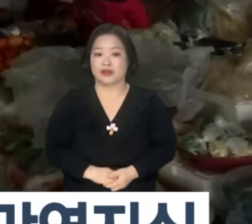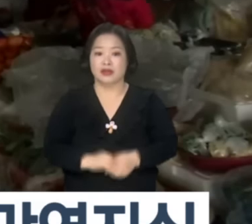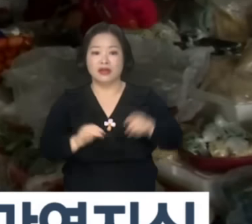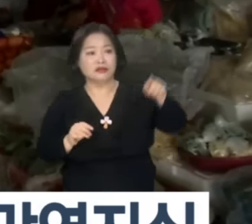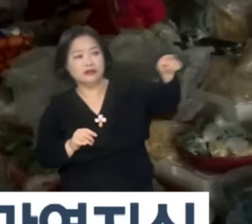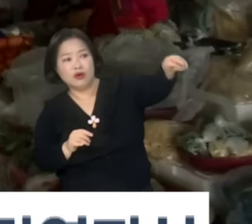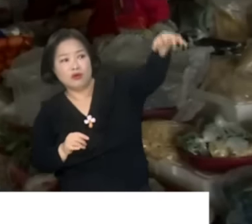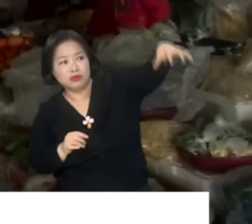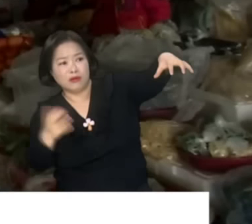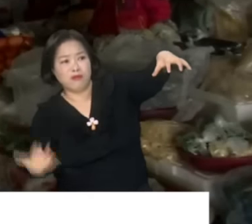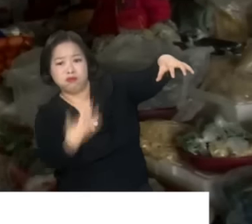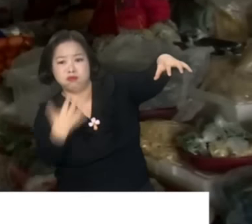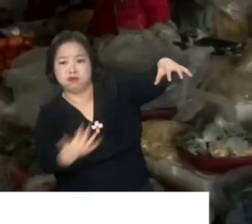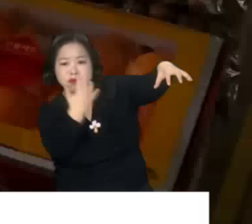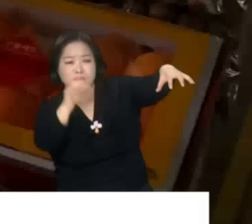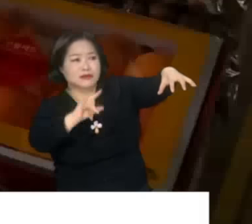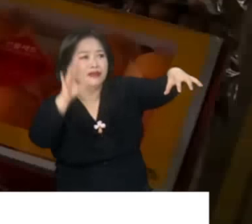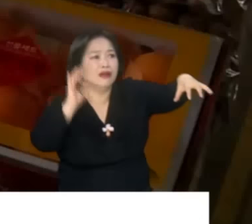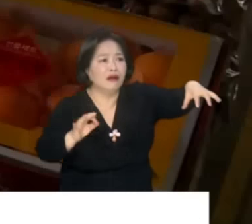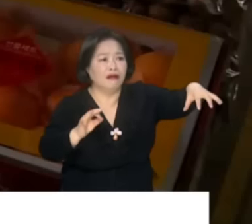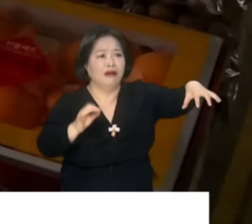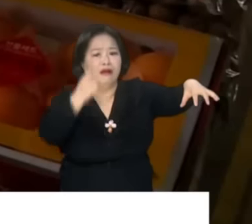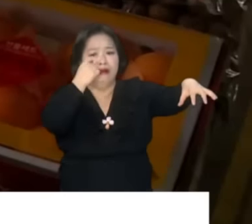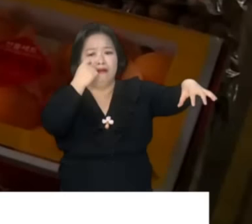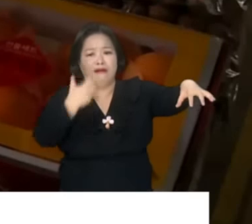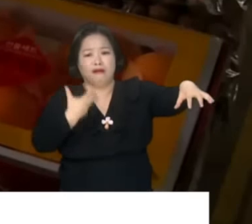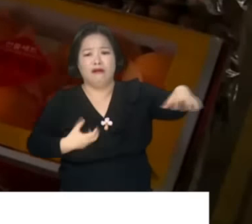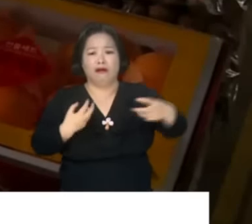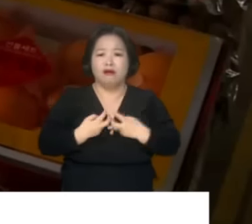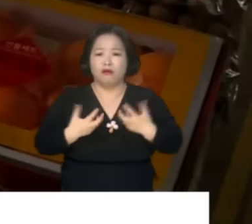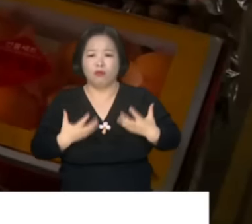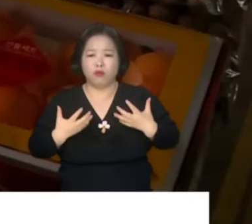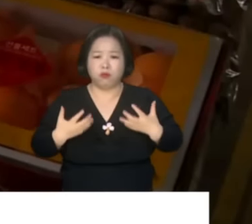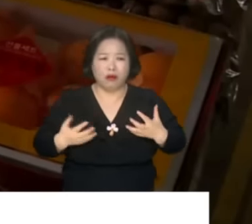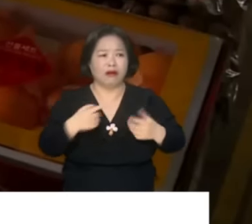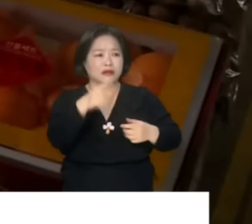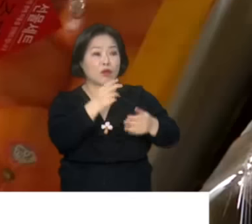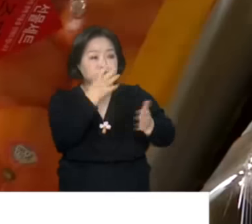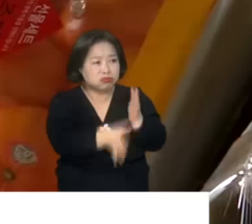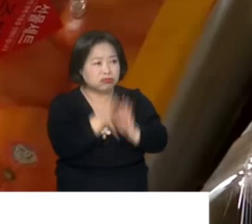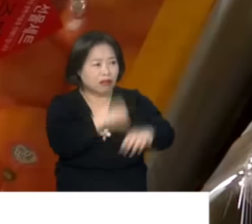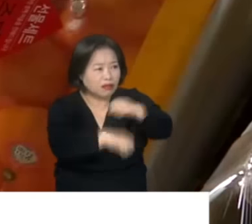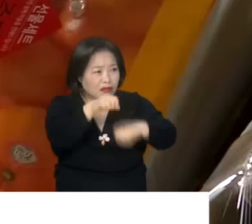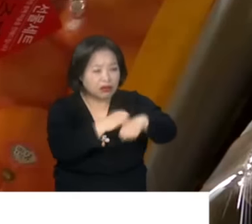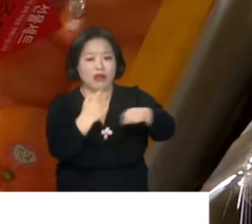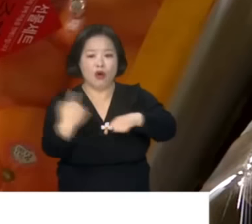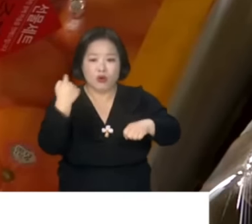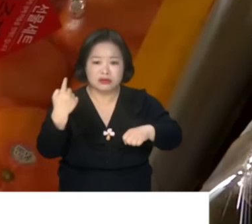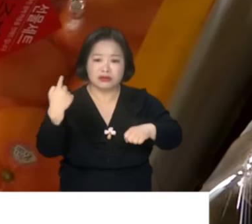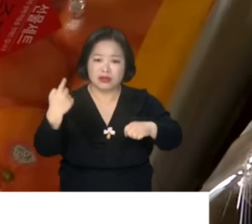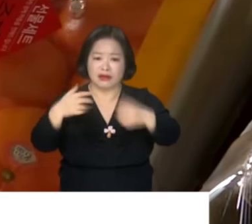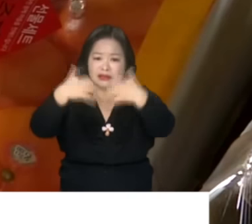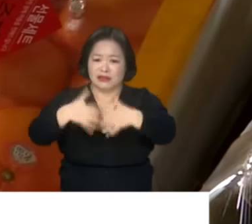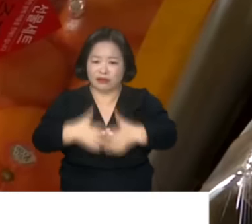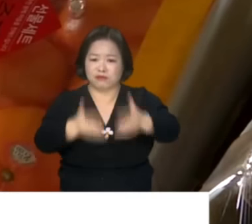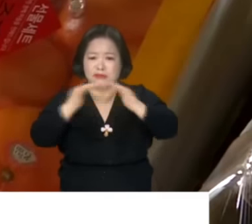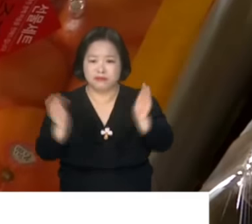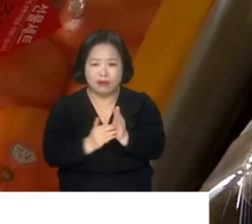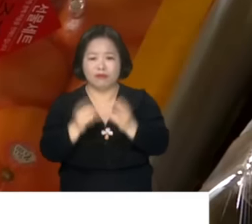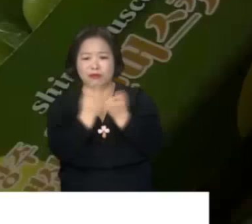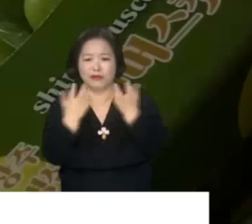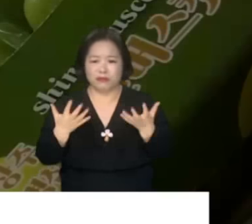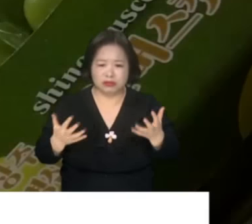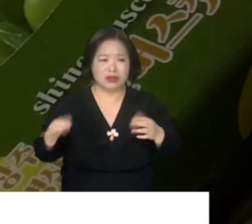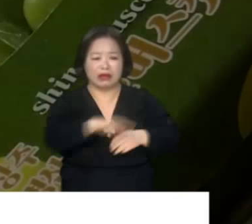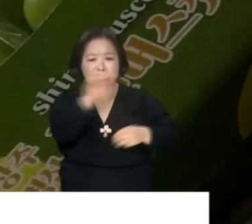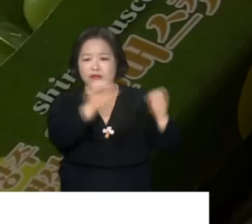쪽에 활 타는데 억장이 무너진다고 해야 되나? 나 어떡하지? 나 물건도 많은데 엊그저께 기계도 설치해놨는데 다이도 다시 짰는데 나